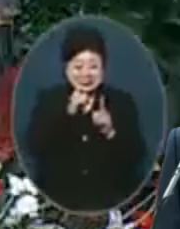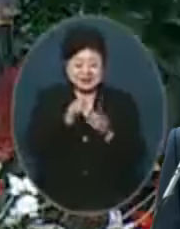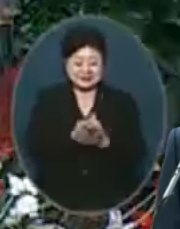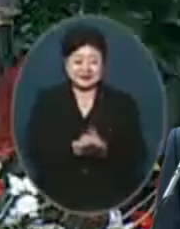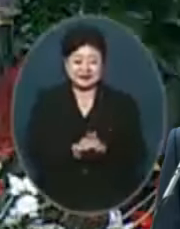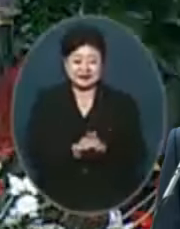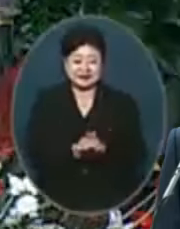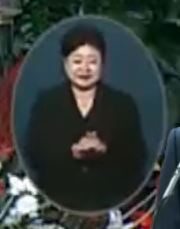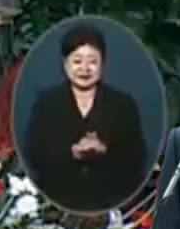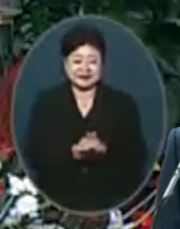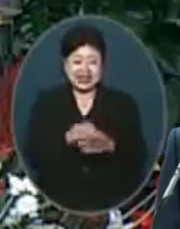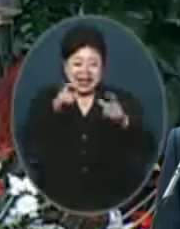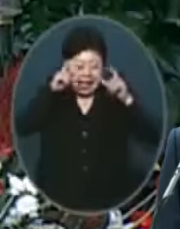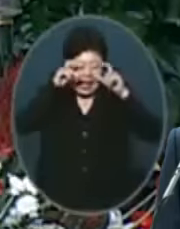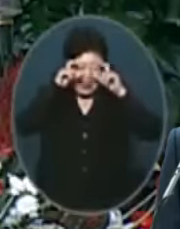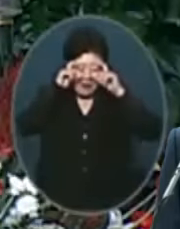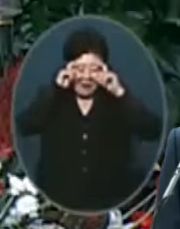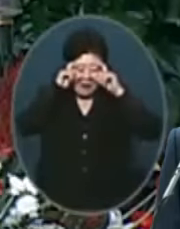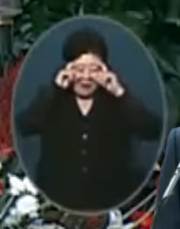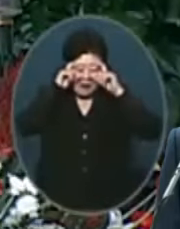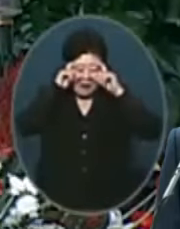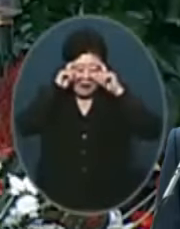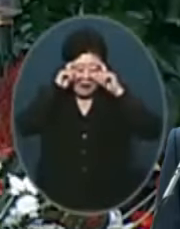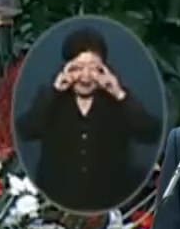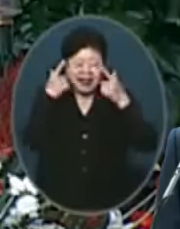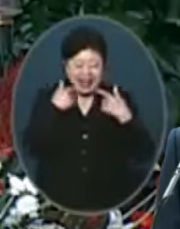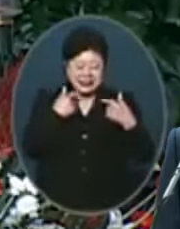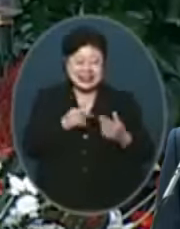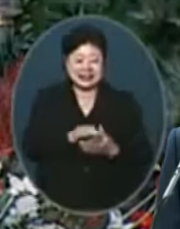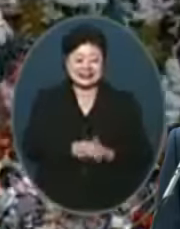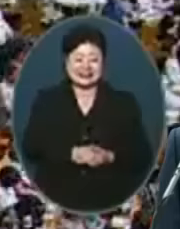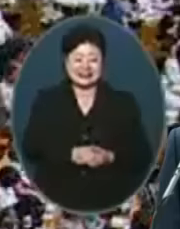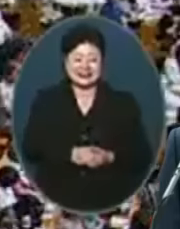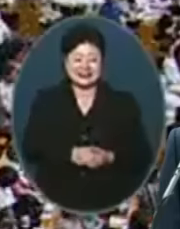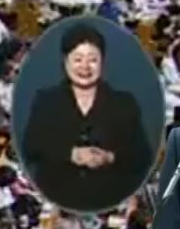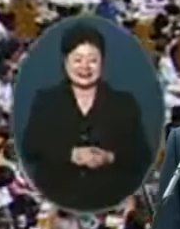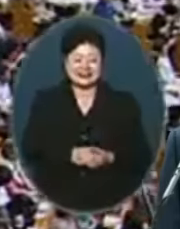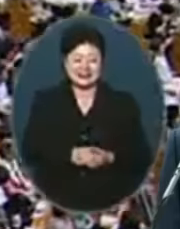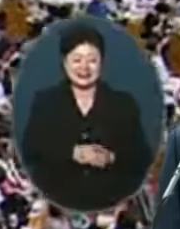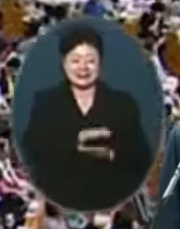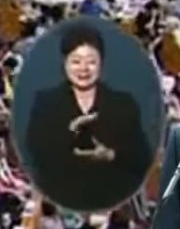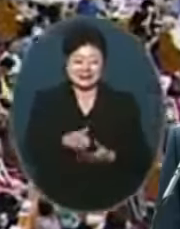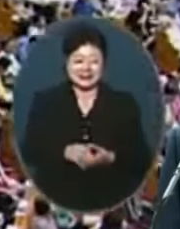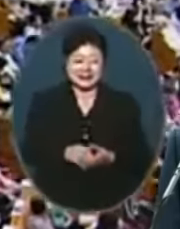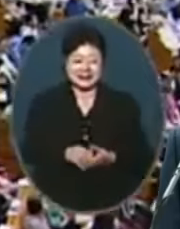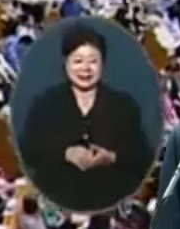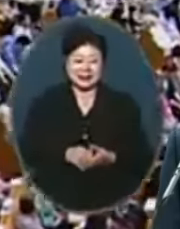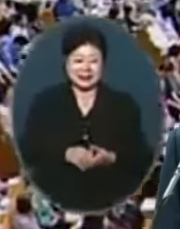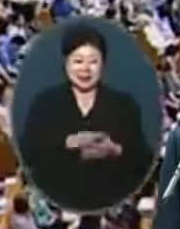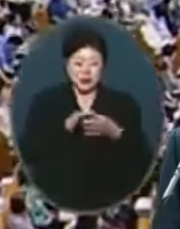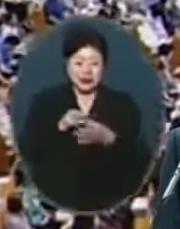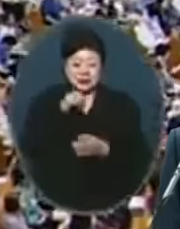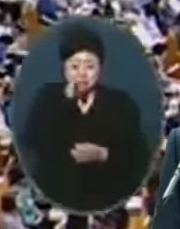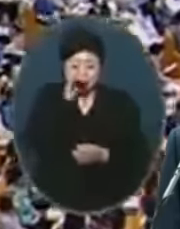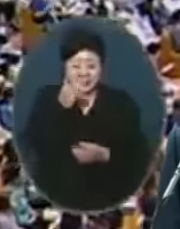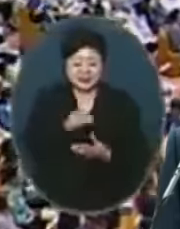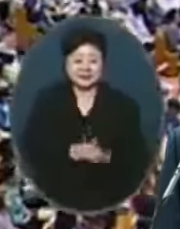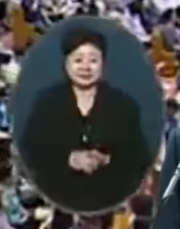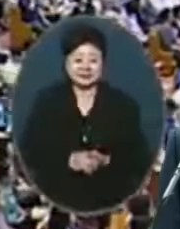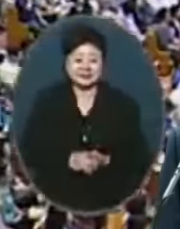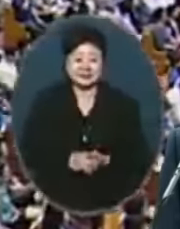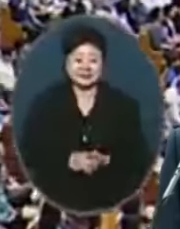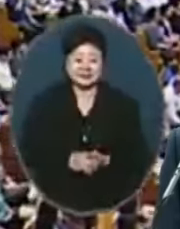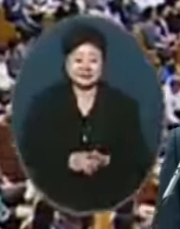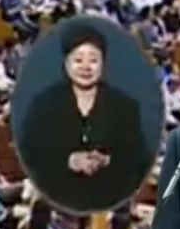말씀이라는 안경이 항상 우리가 관심을 가지고 있어야 될 안경인